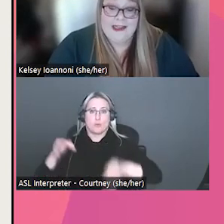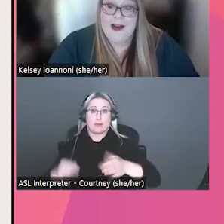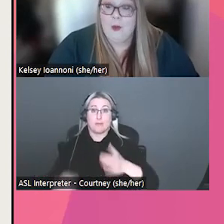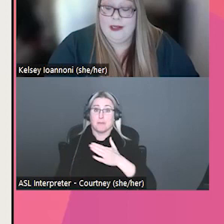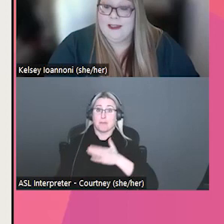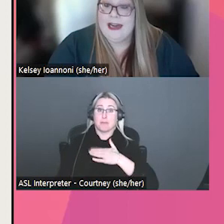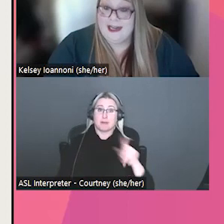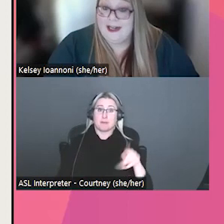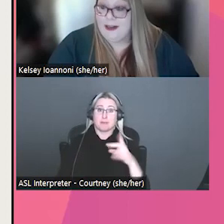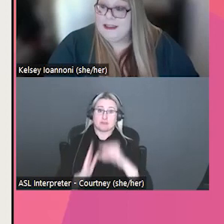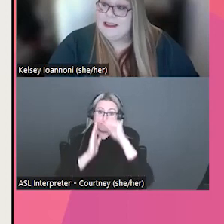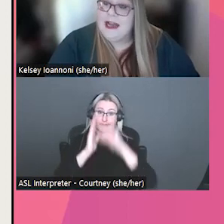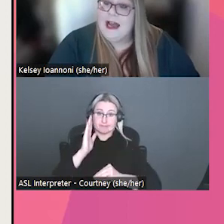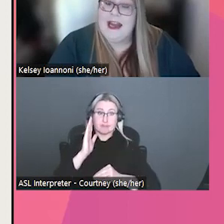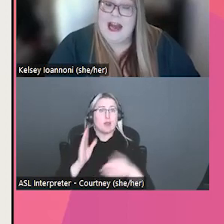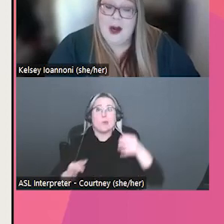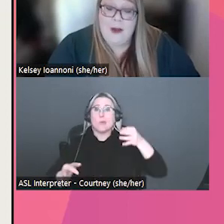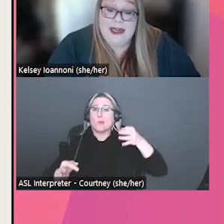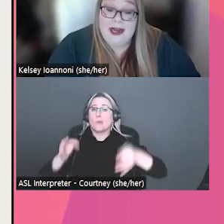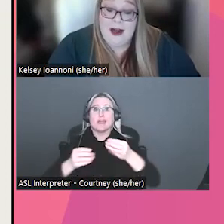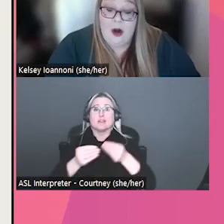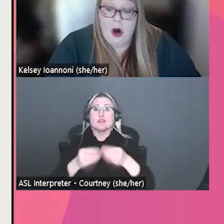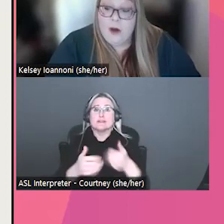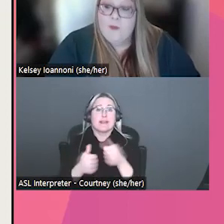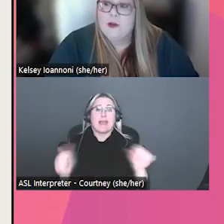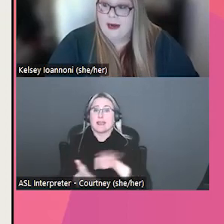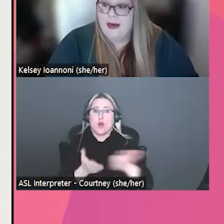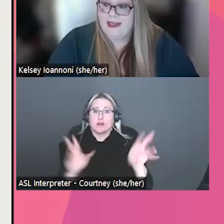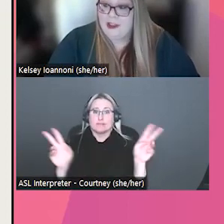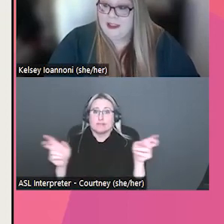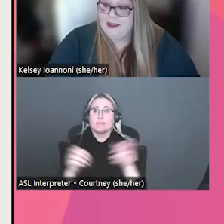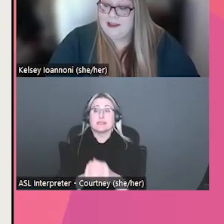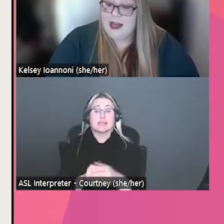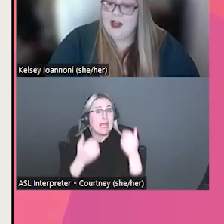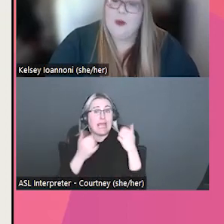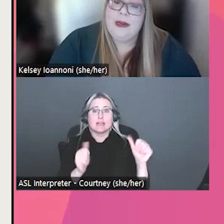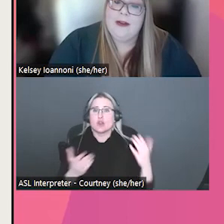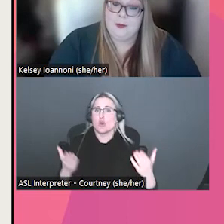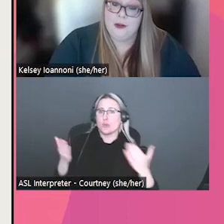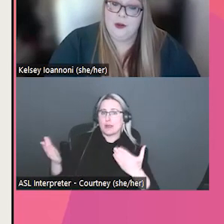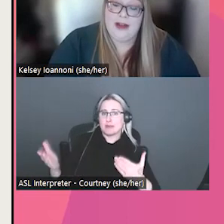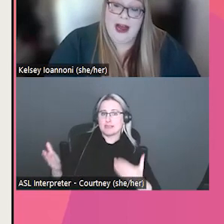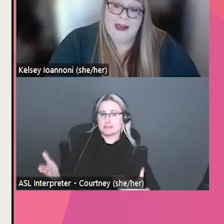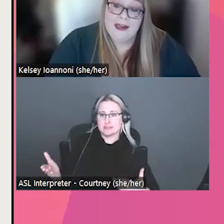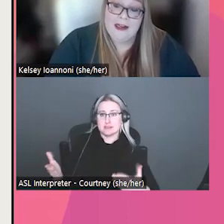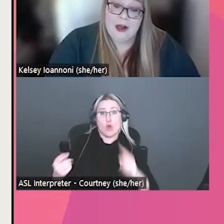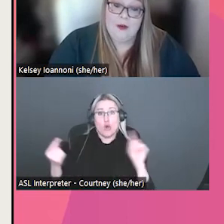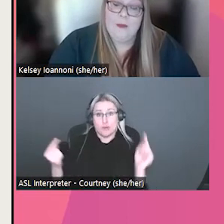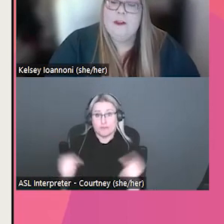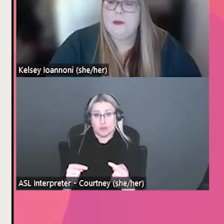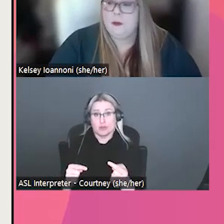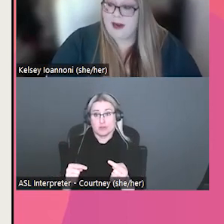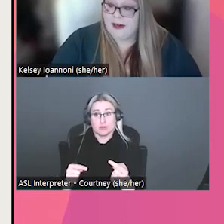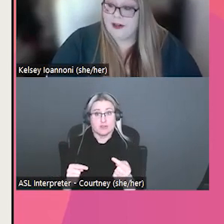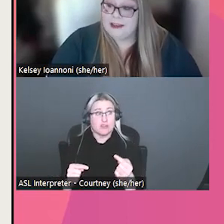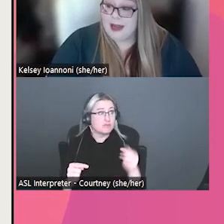part du fournisseur qui ne met l'accent que sur la perte de poids à tout prix et donc les